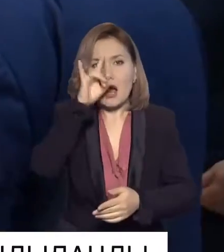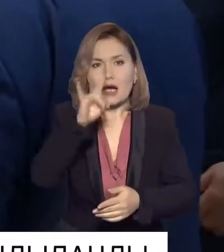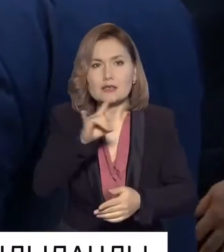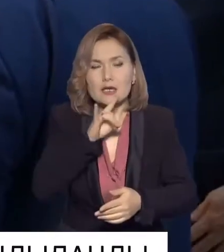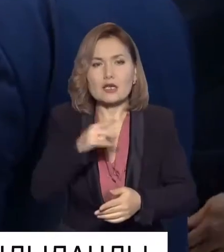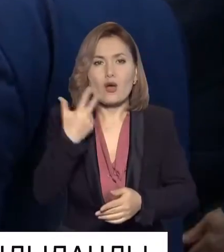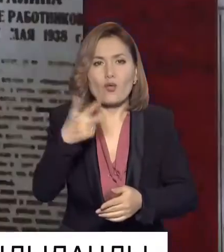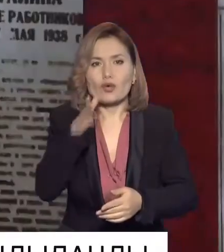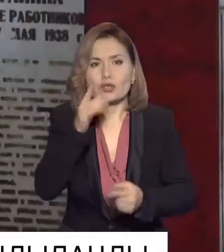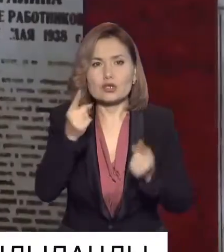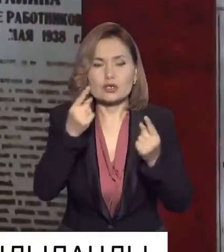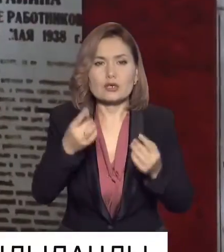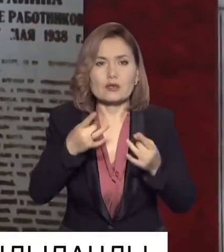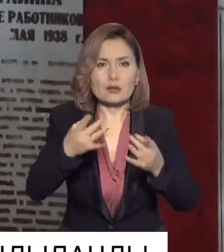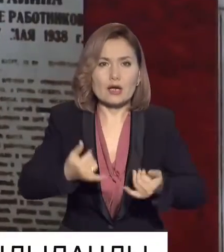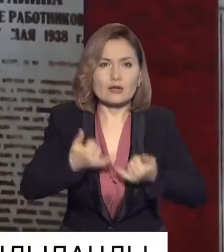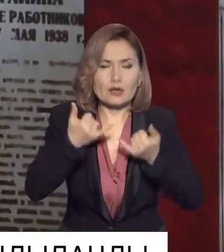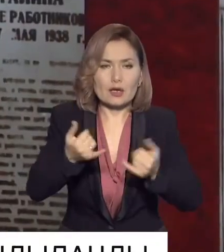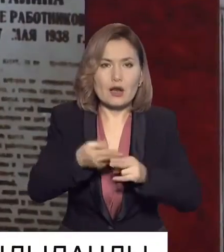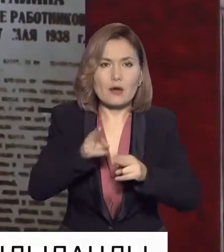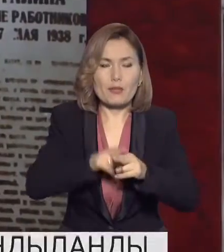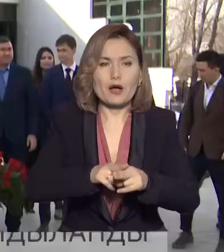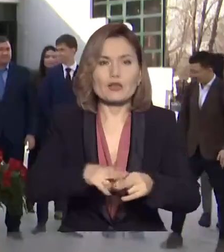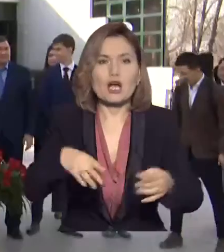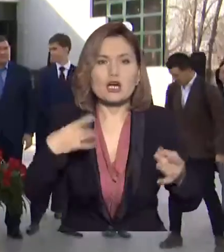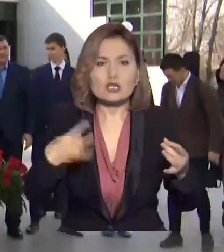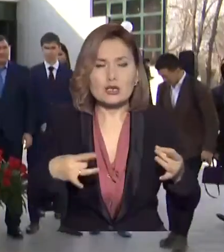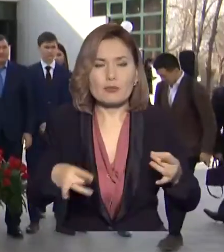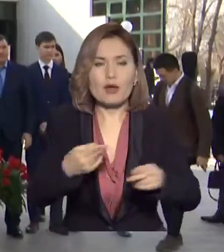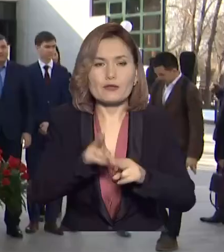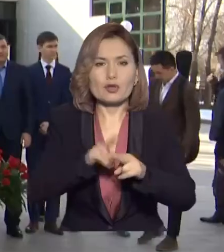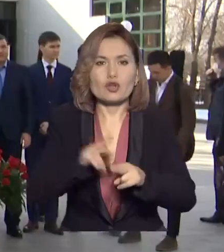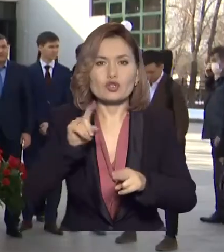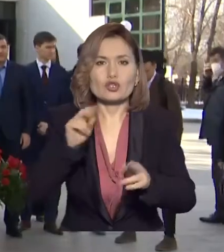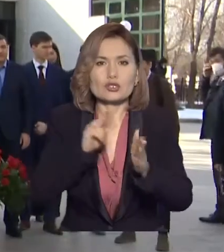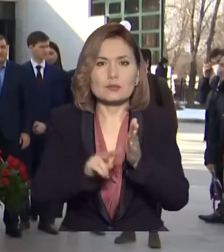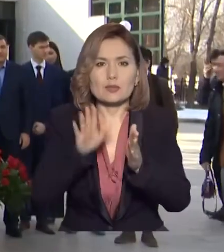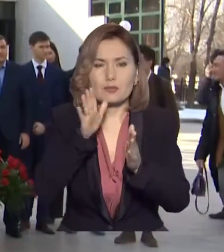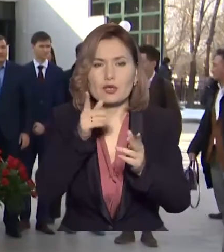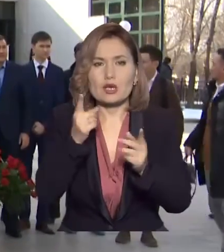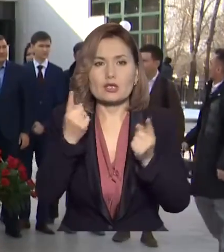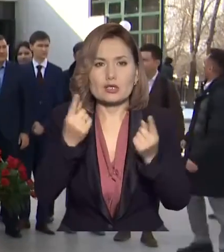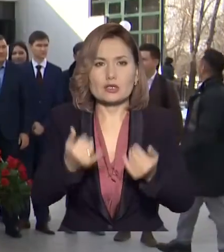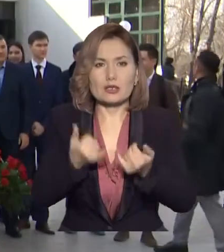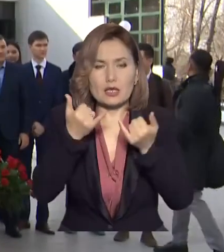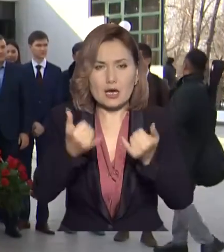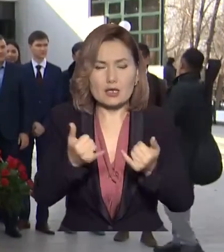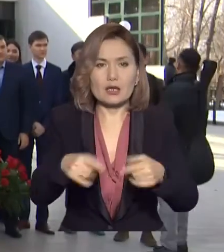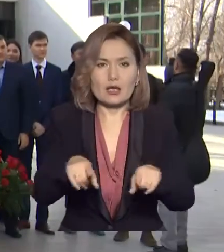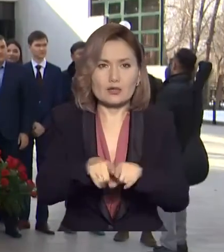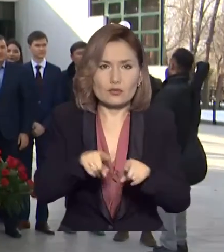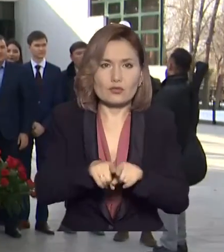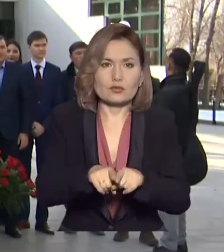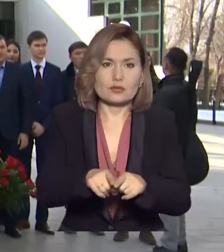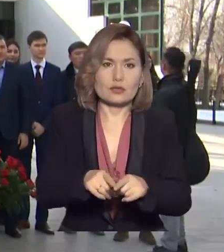ақын Жамбыл Жабаевтың 105 жылдығын мерекелеу аясында өткізіліп отыр. Қуан Нұрақын, Бауыржан Сәлмеке, Қазақстан ұлттық телеарнасы.